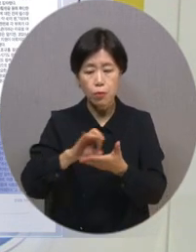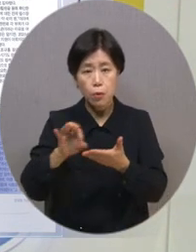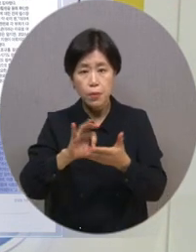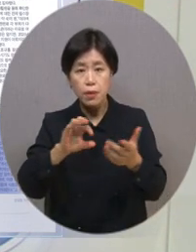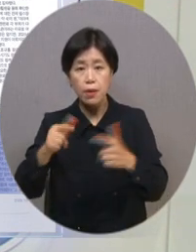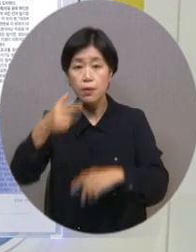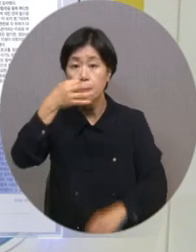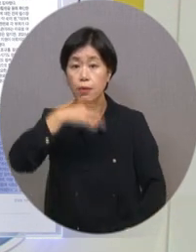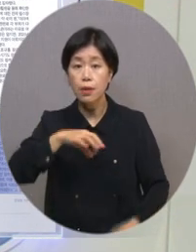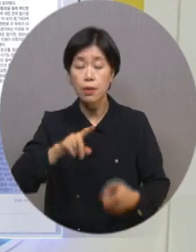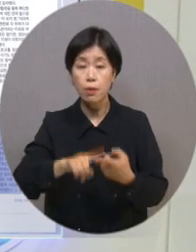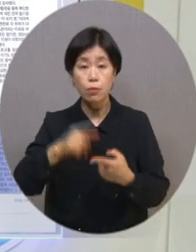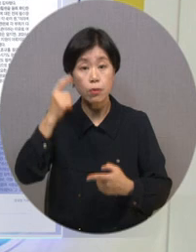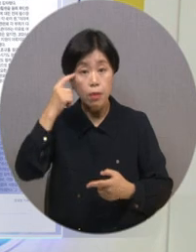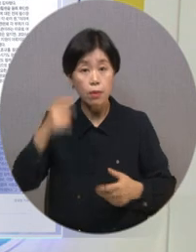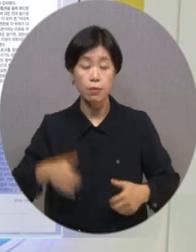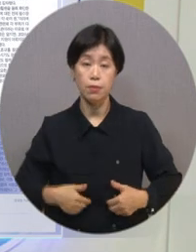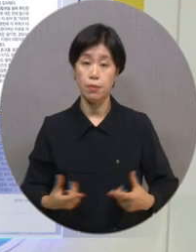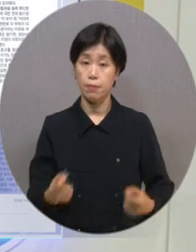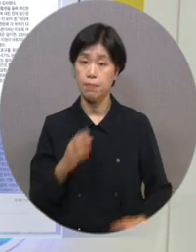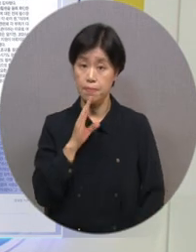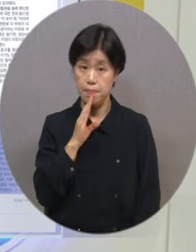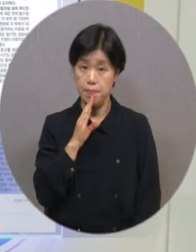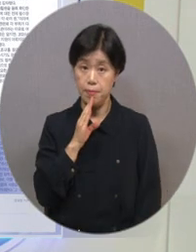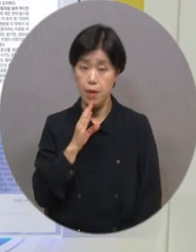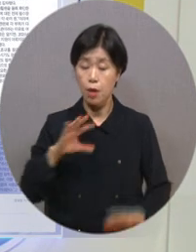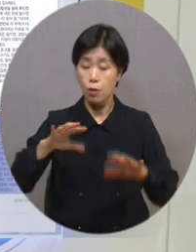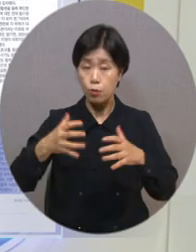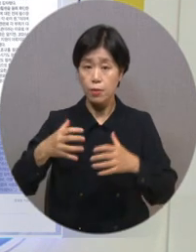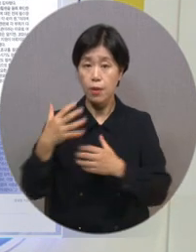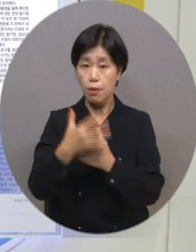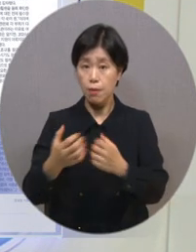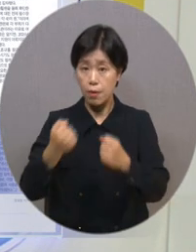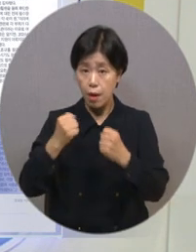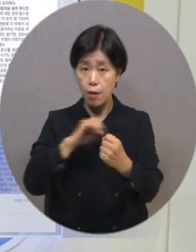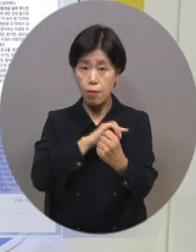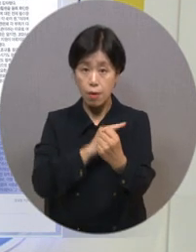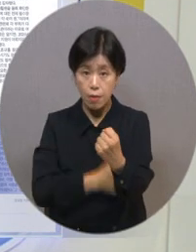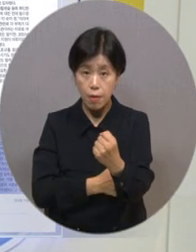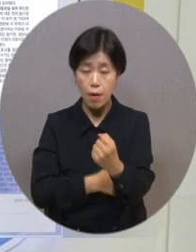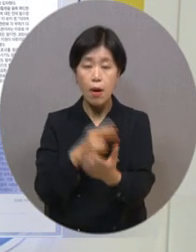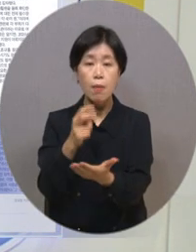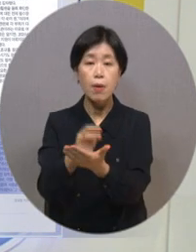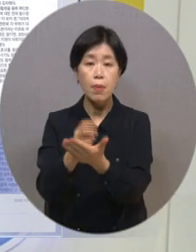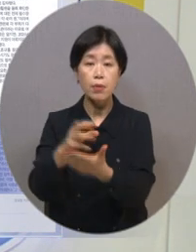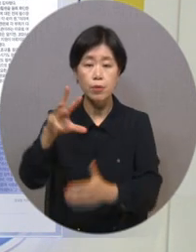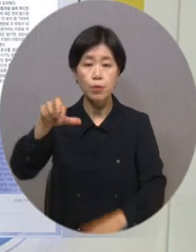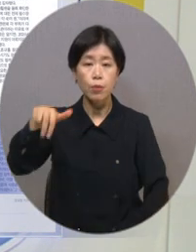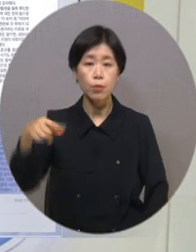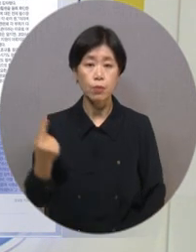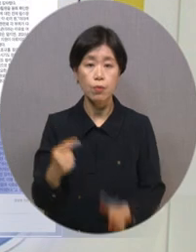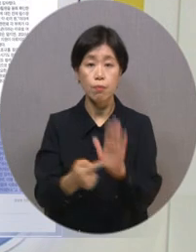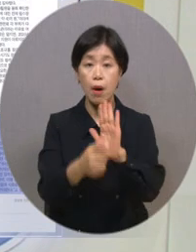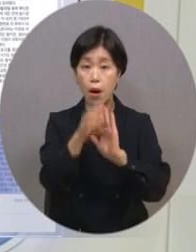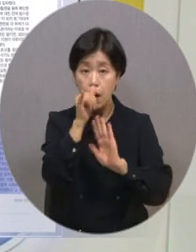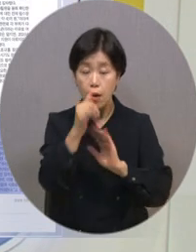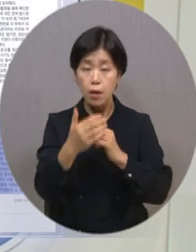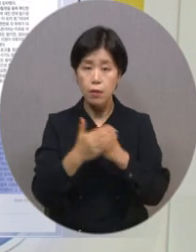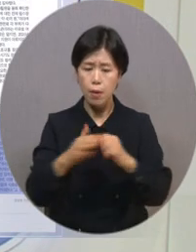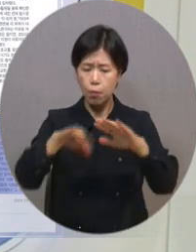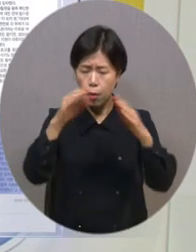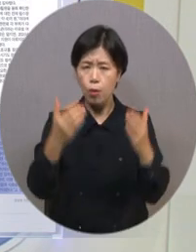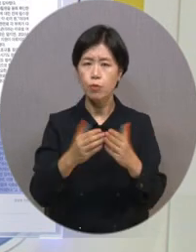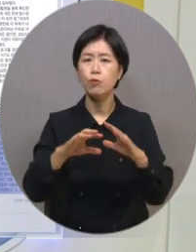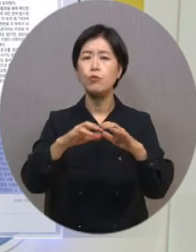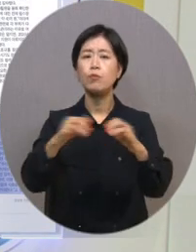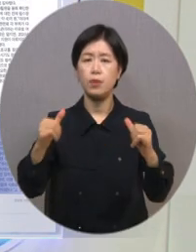등을 고려하는게 맞습니다 국민의 건강권은 헌법 제 35조에 명시된 바와 같이이 모든 국민에게